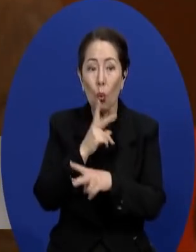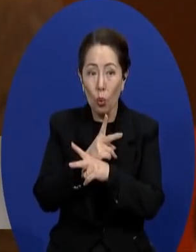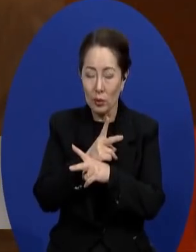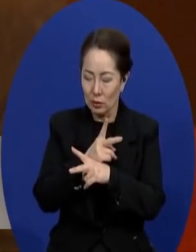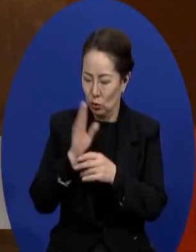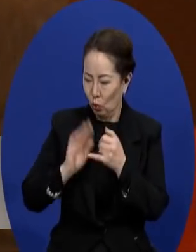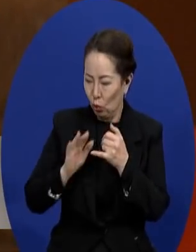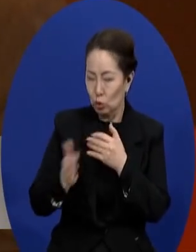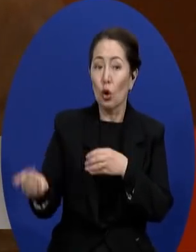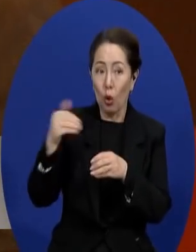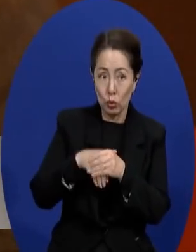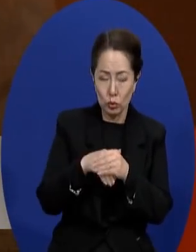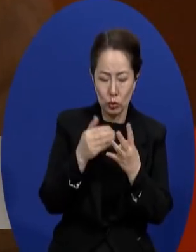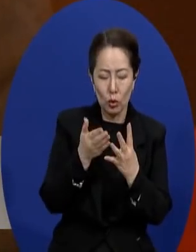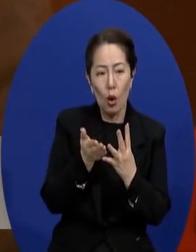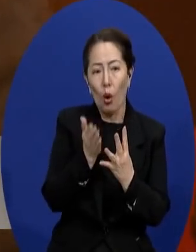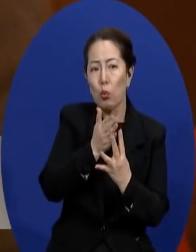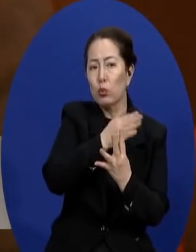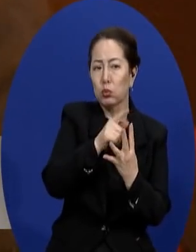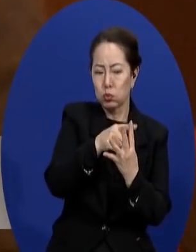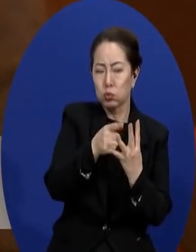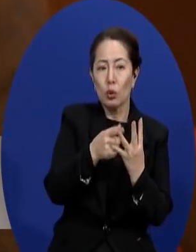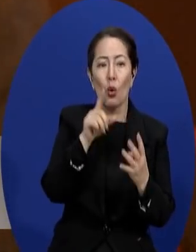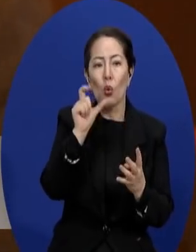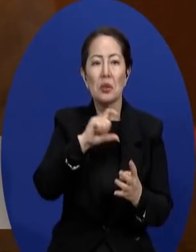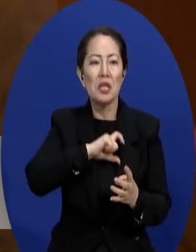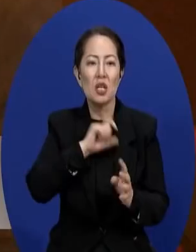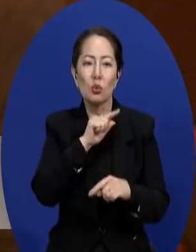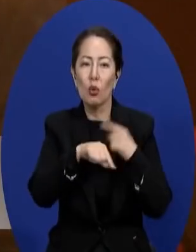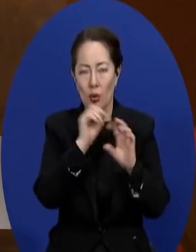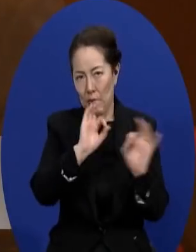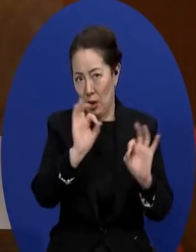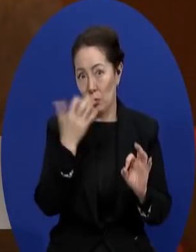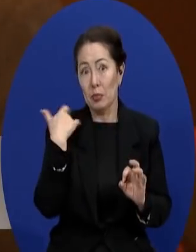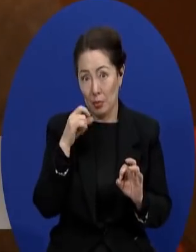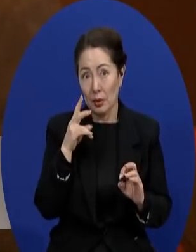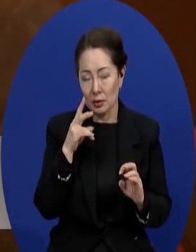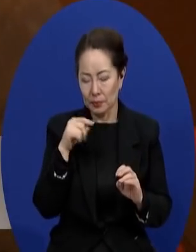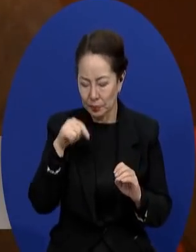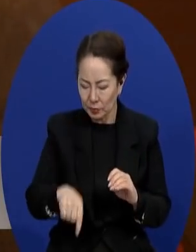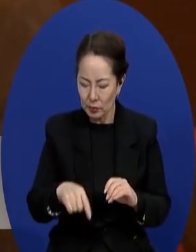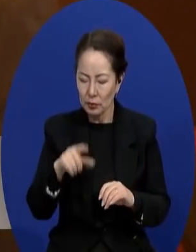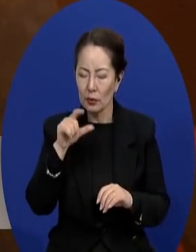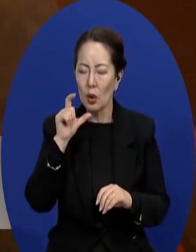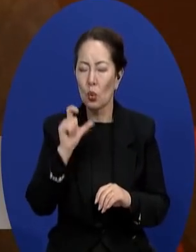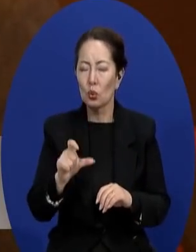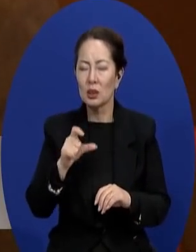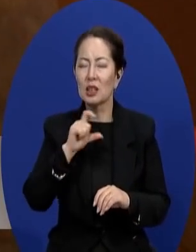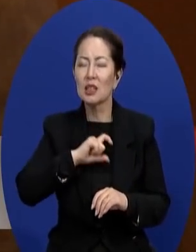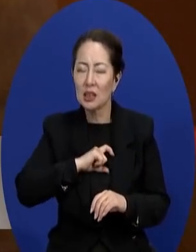хуулинд л орсон юм байна. Тэрнээс өмнөх үндсэн хуулинд бол хүний эрх гэж юусаа байхгүй шүү. А тэгээ бид нэр энэ хүний эрхийг